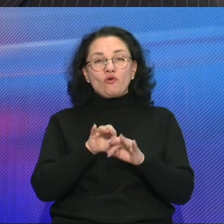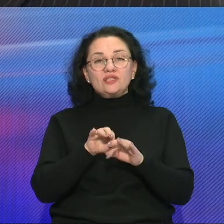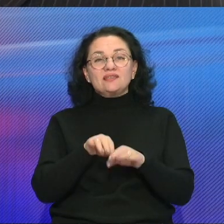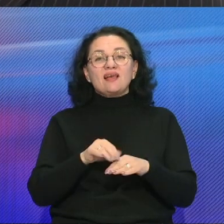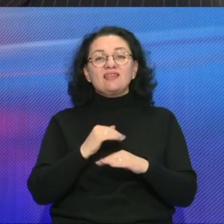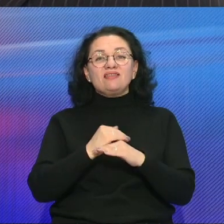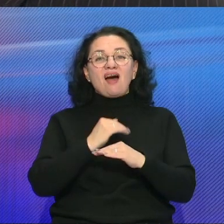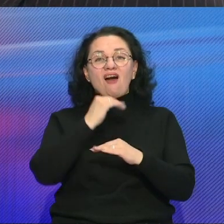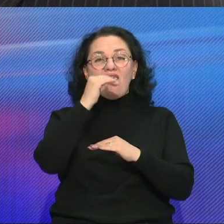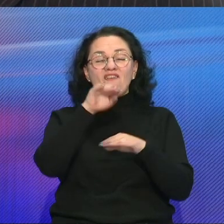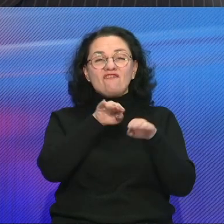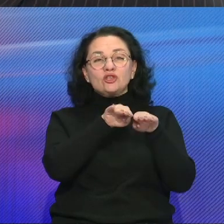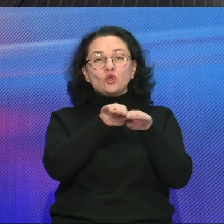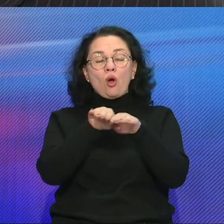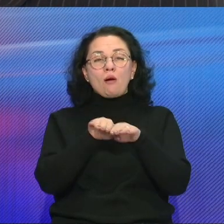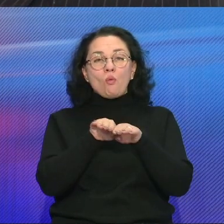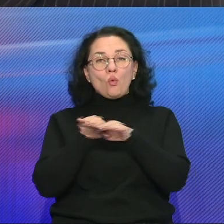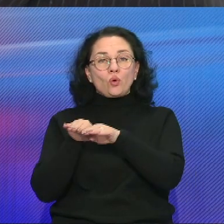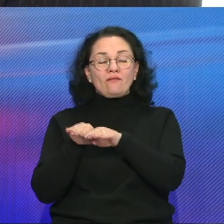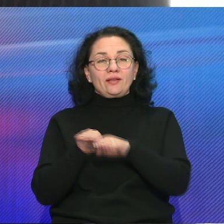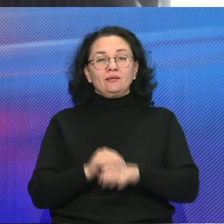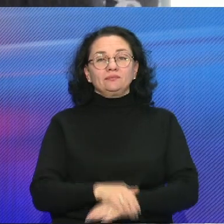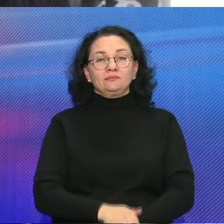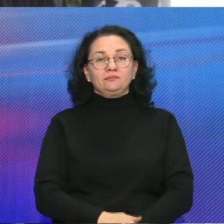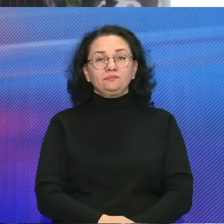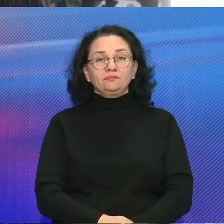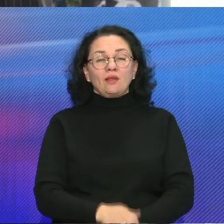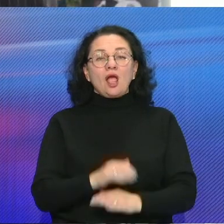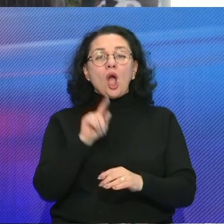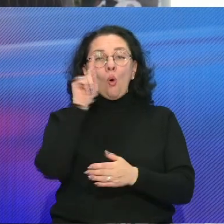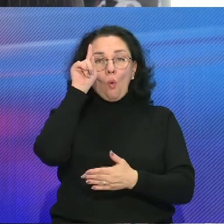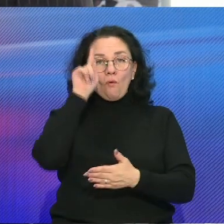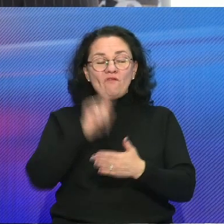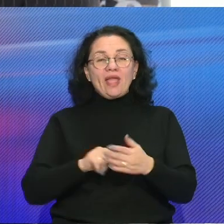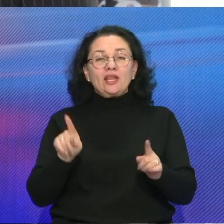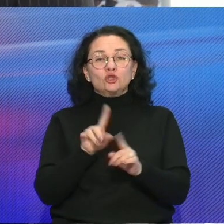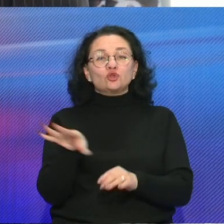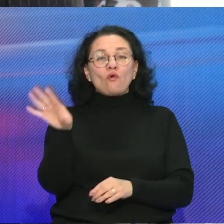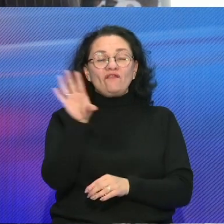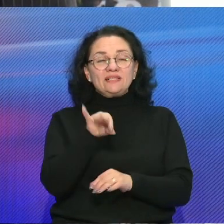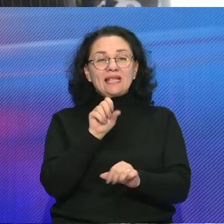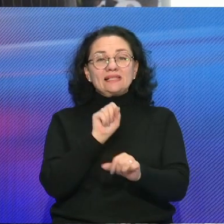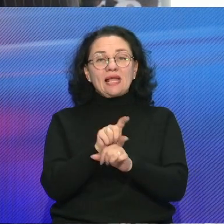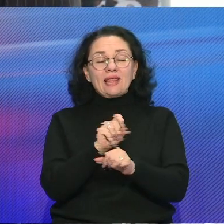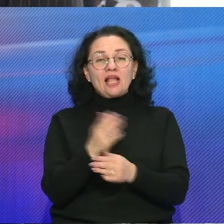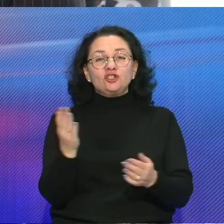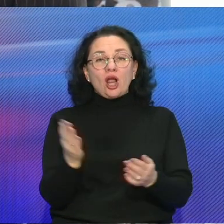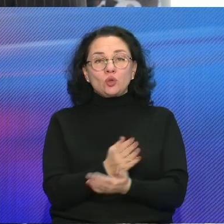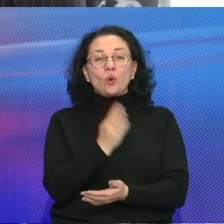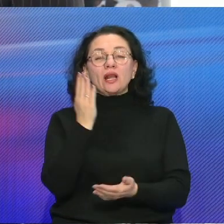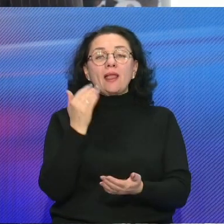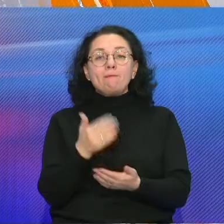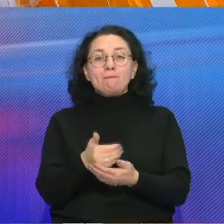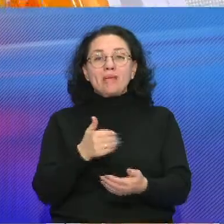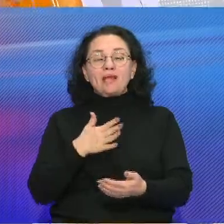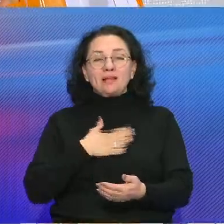таком художественном, творческом уровне. Уверен, что те задачи, которые стоят перед нами, мы их достойно